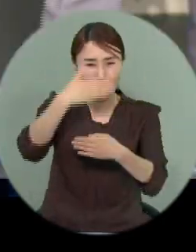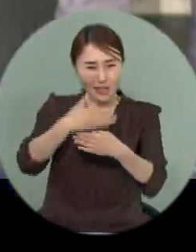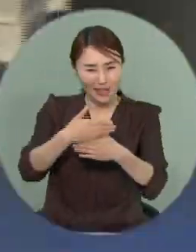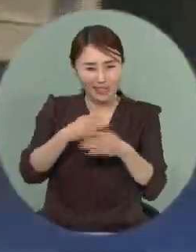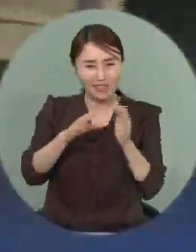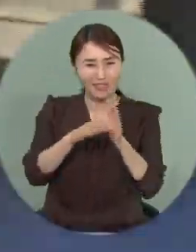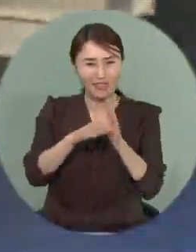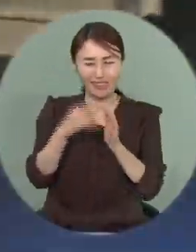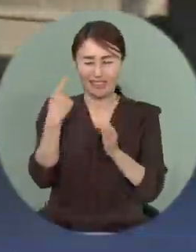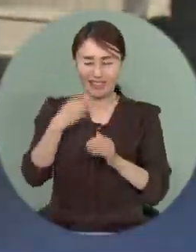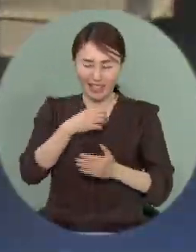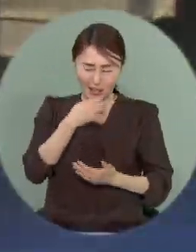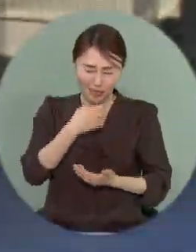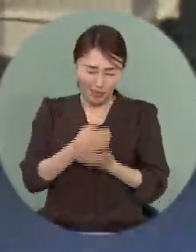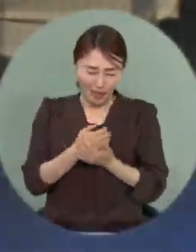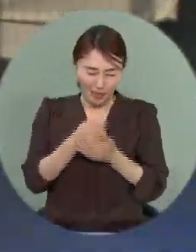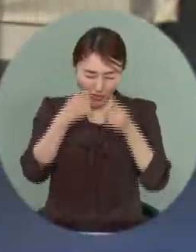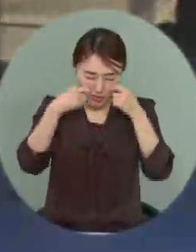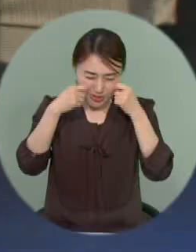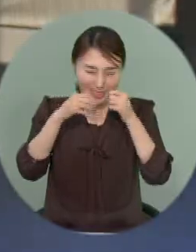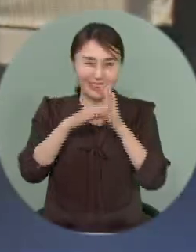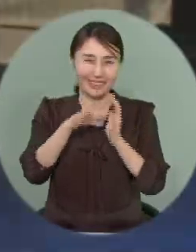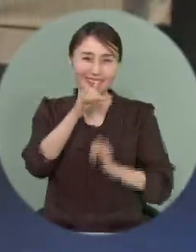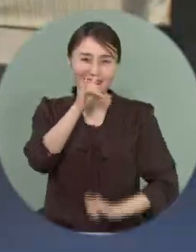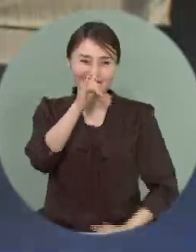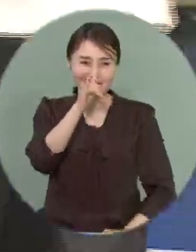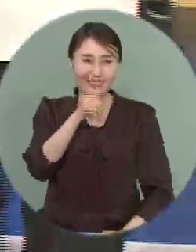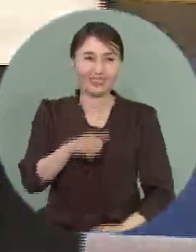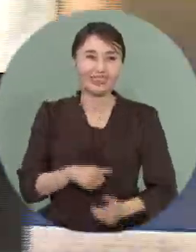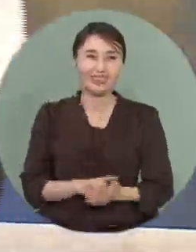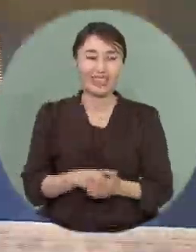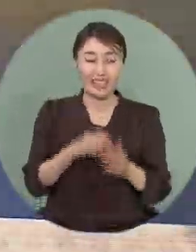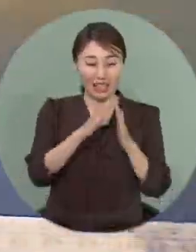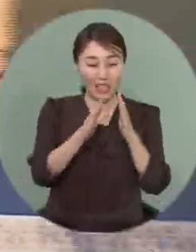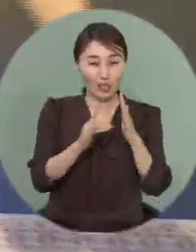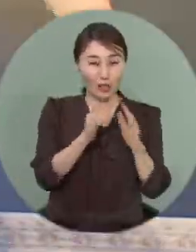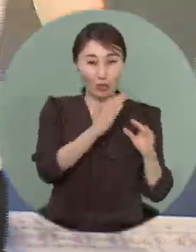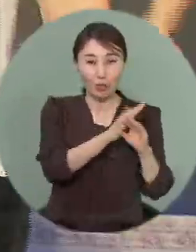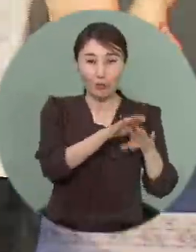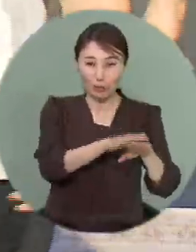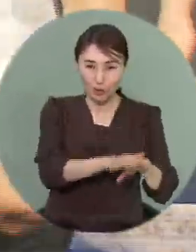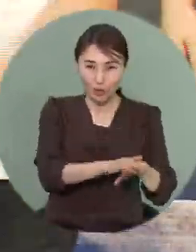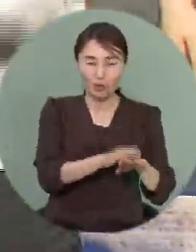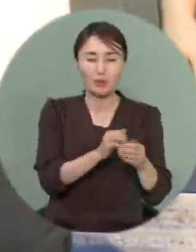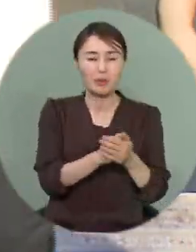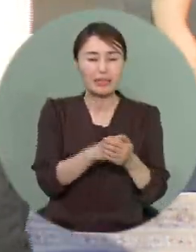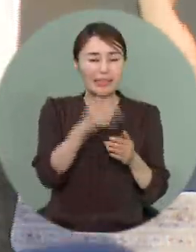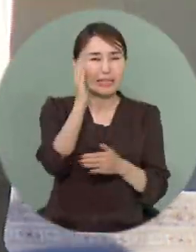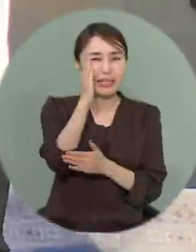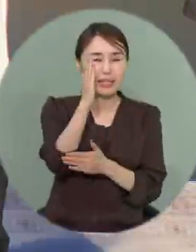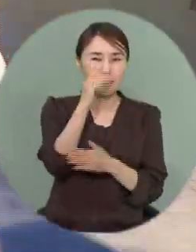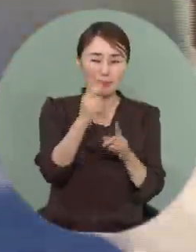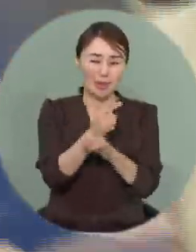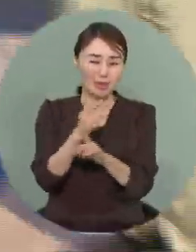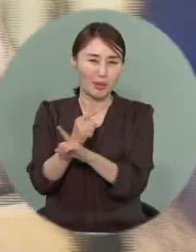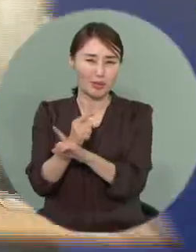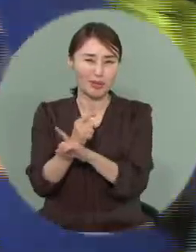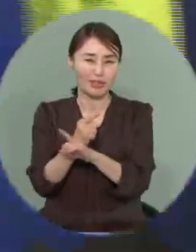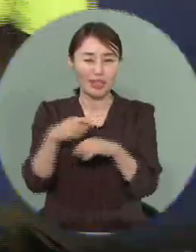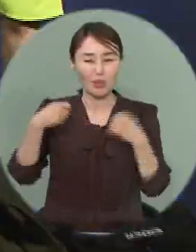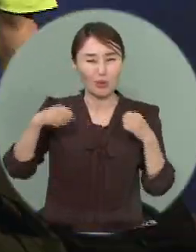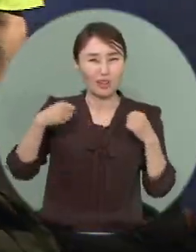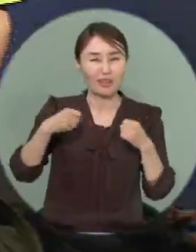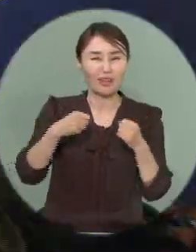때. 대학로 히트작인 보라카이 브라더스를 가족의 중심을 두고 각색한 극단 DL의 21번째